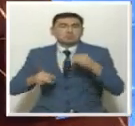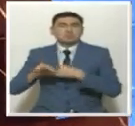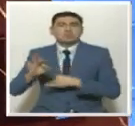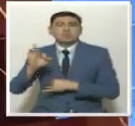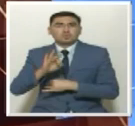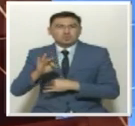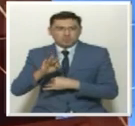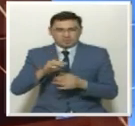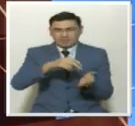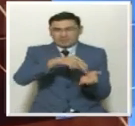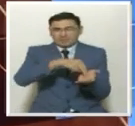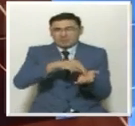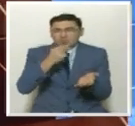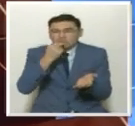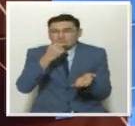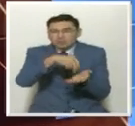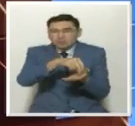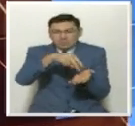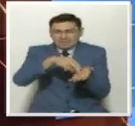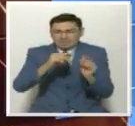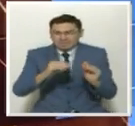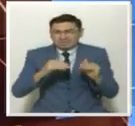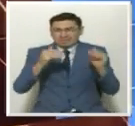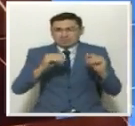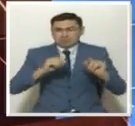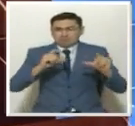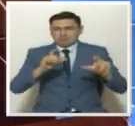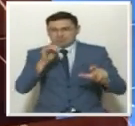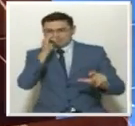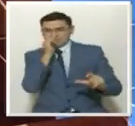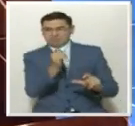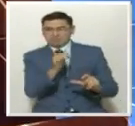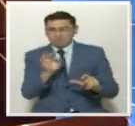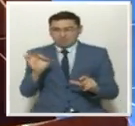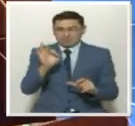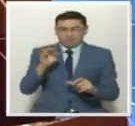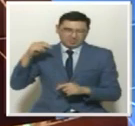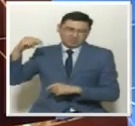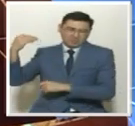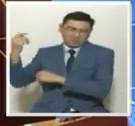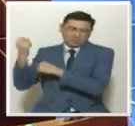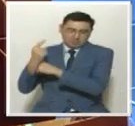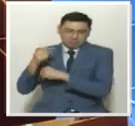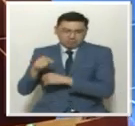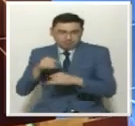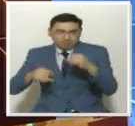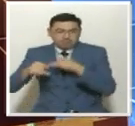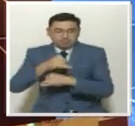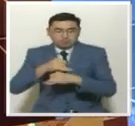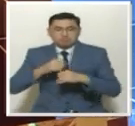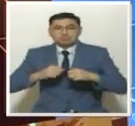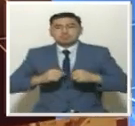президентінің тапсырмаларын орындау мәселелері қаралды. Жиында кәсіпкерлік және сауда басқармасының басшысы Жанна Тоқбаева азық-түлік